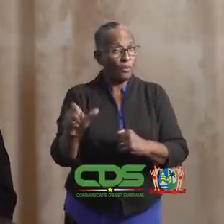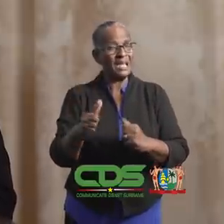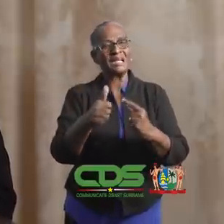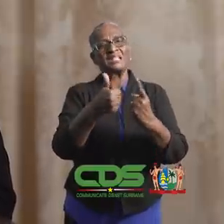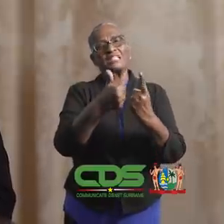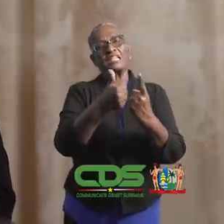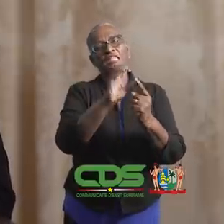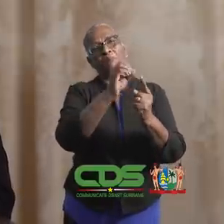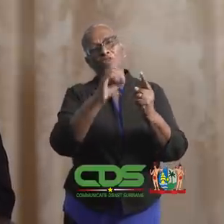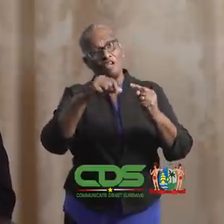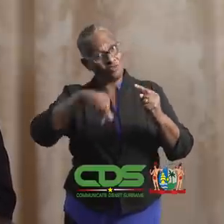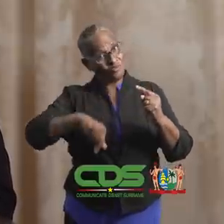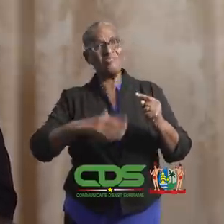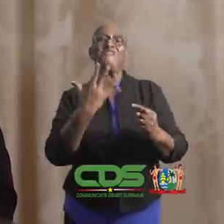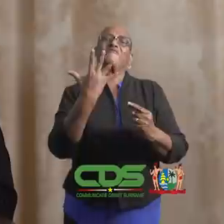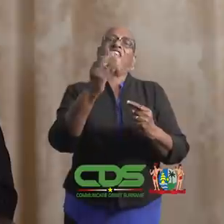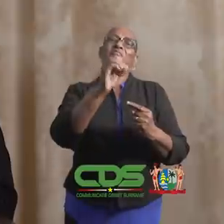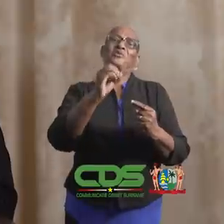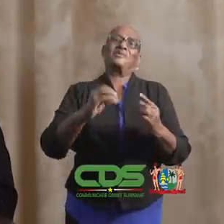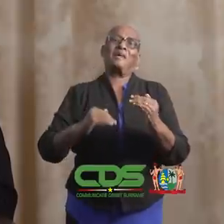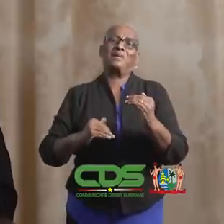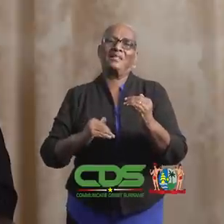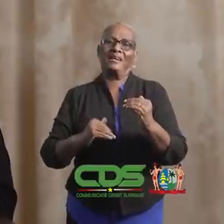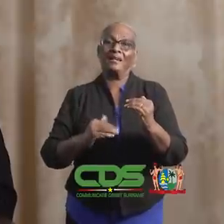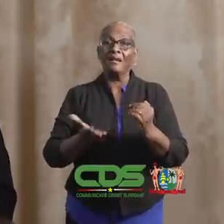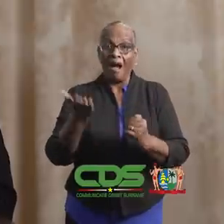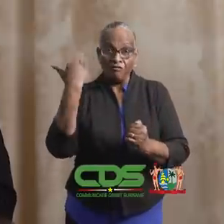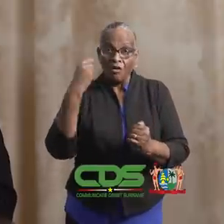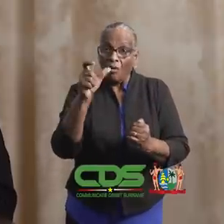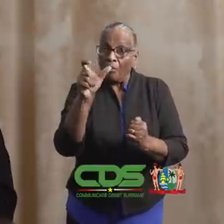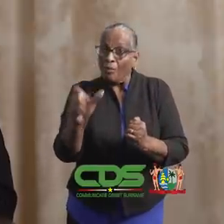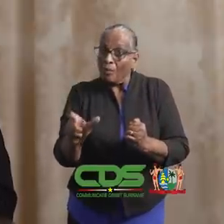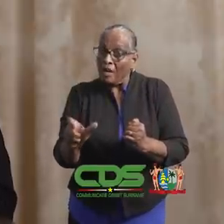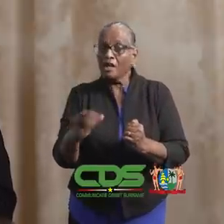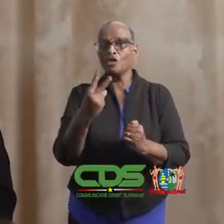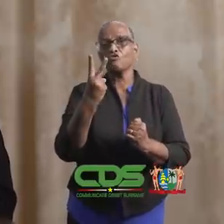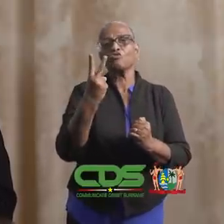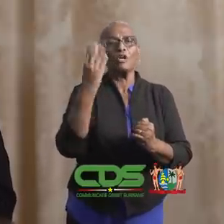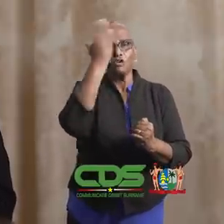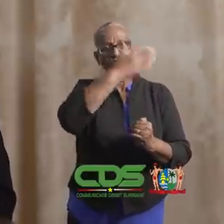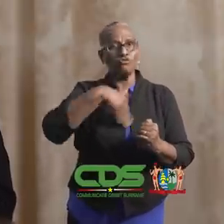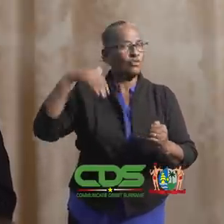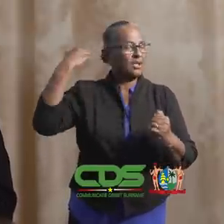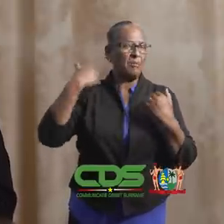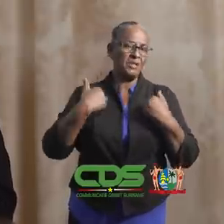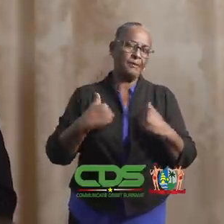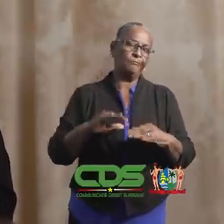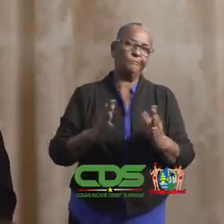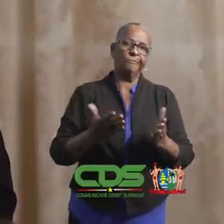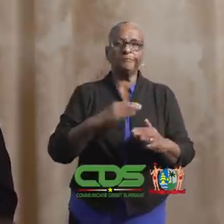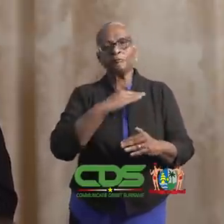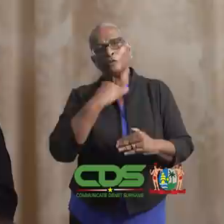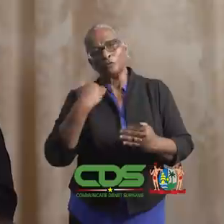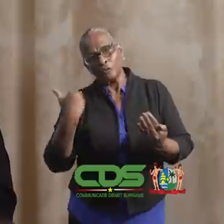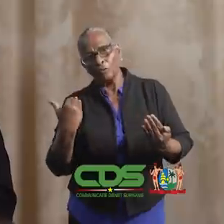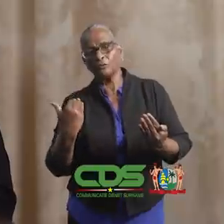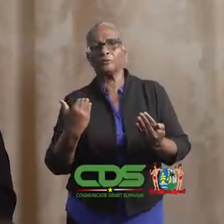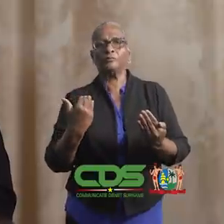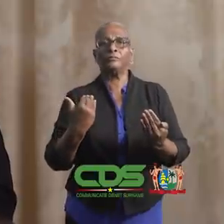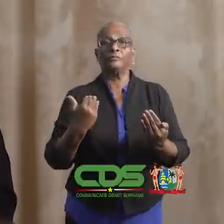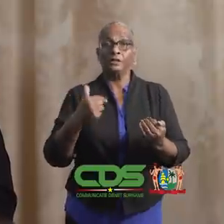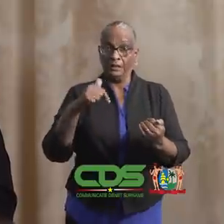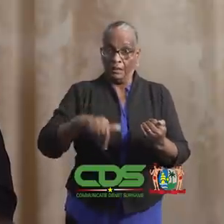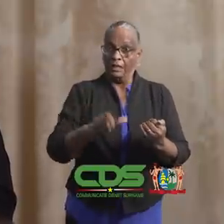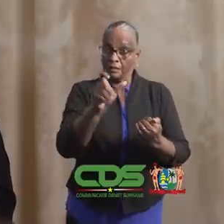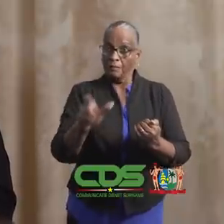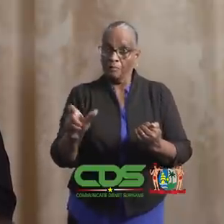dus 5%. De afgelopen week hebben 2 Surinamers de strijd verloren aan COVID-19. Deze